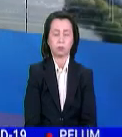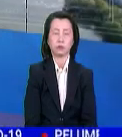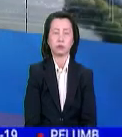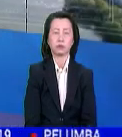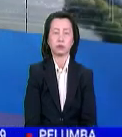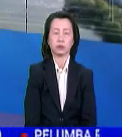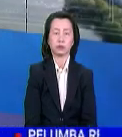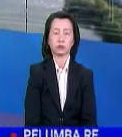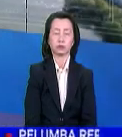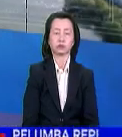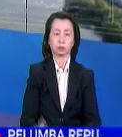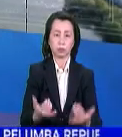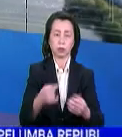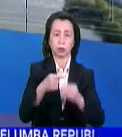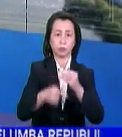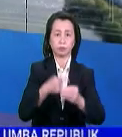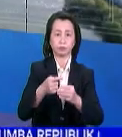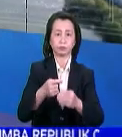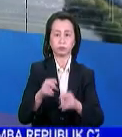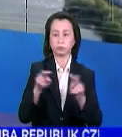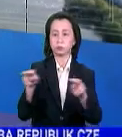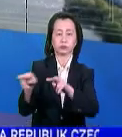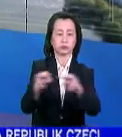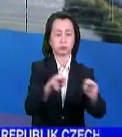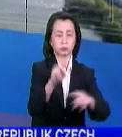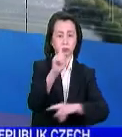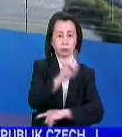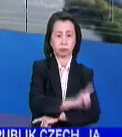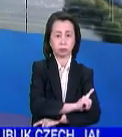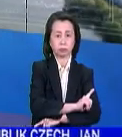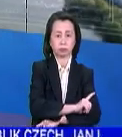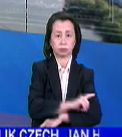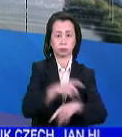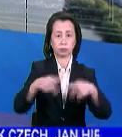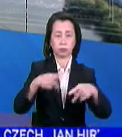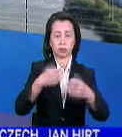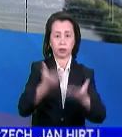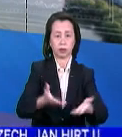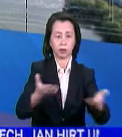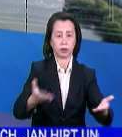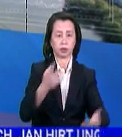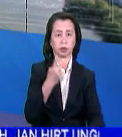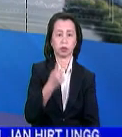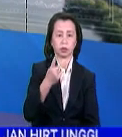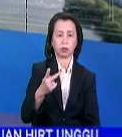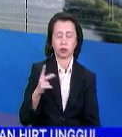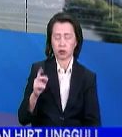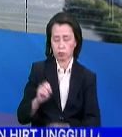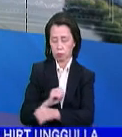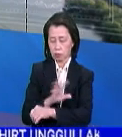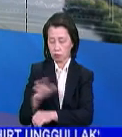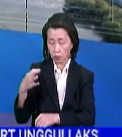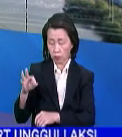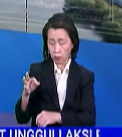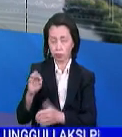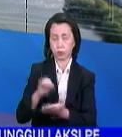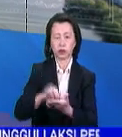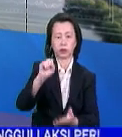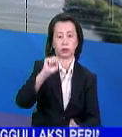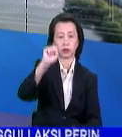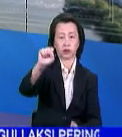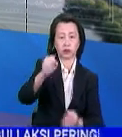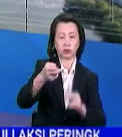Hai ini boleh mengenai tinjauan situasi harian di pasar borong kotaknya Palu kyouid 19 sedih